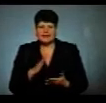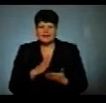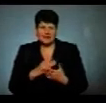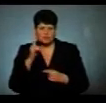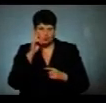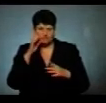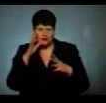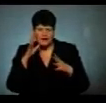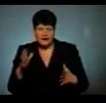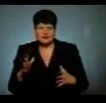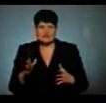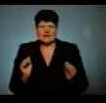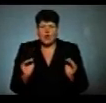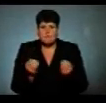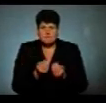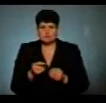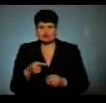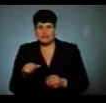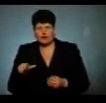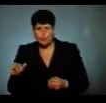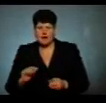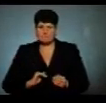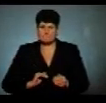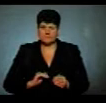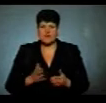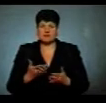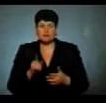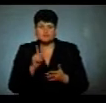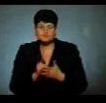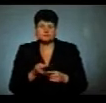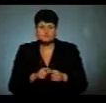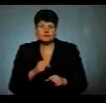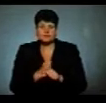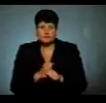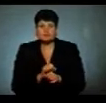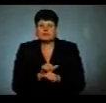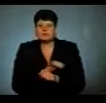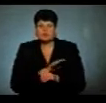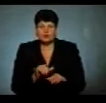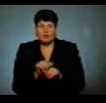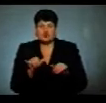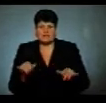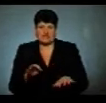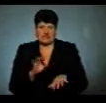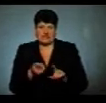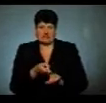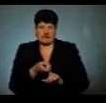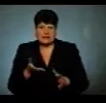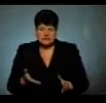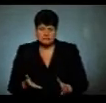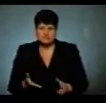і підприємців, але це ми змушені робити для того, щоб упередити поширення цієї інфекції. Тобто, перше, це саме головне, це те, що